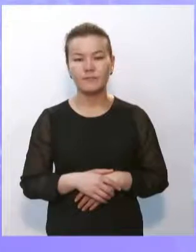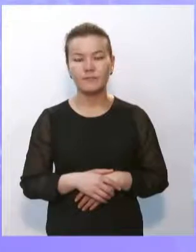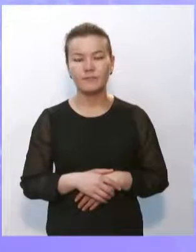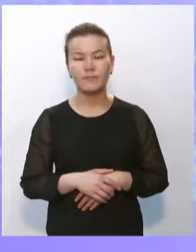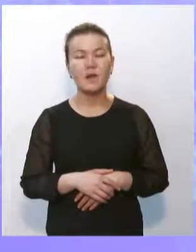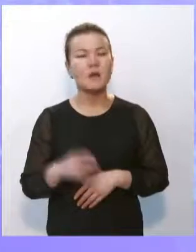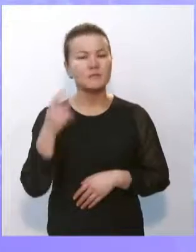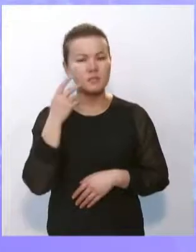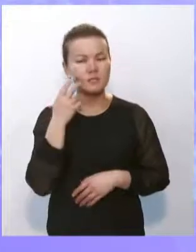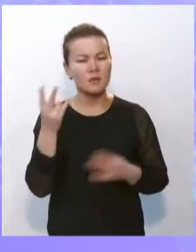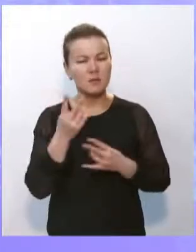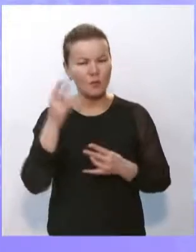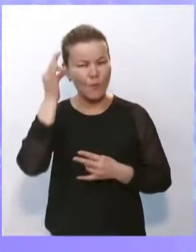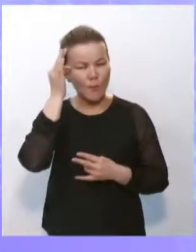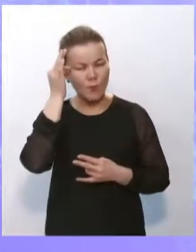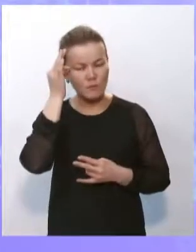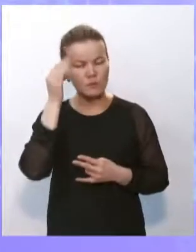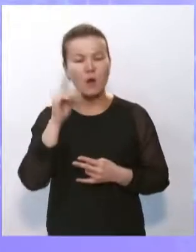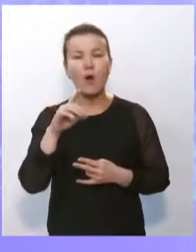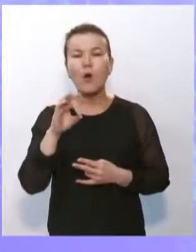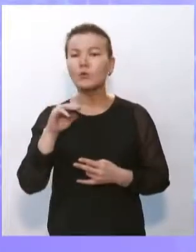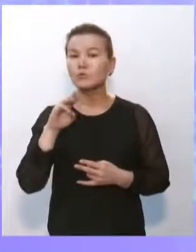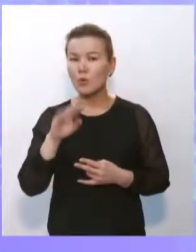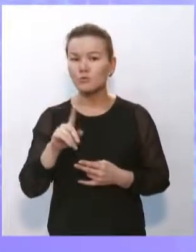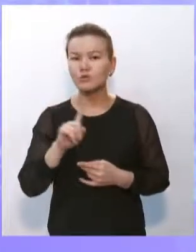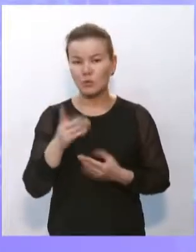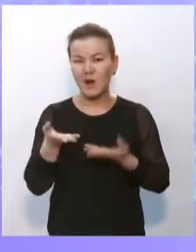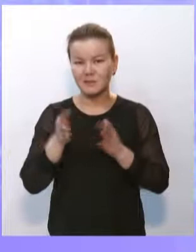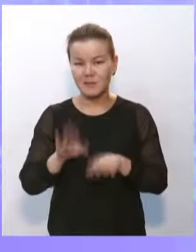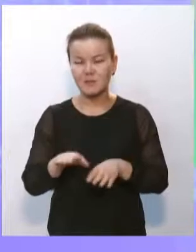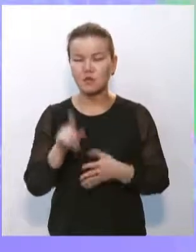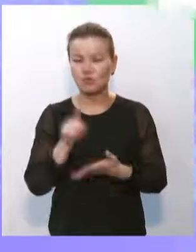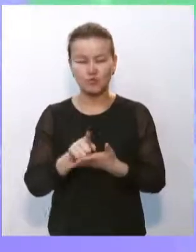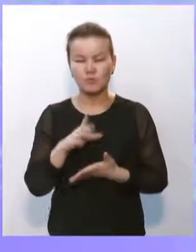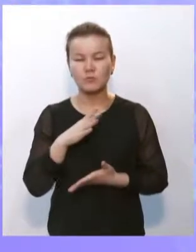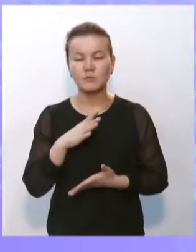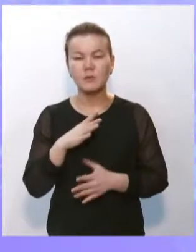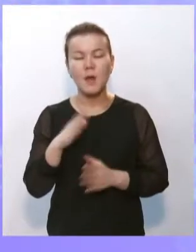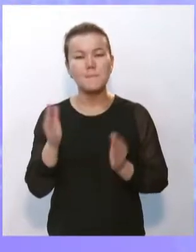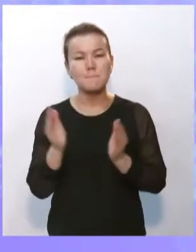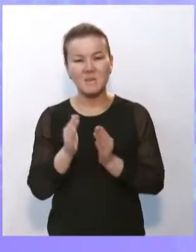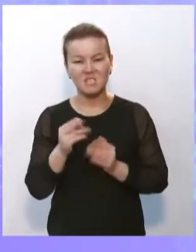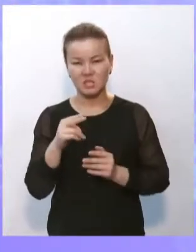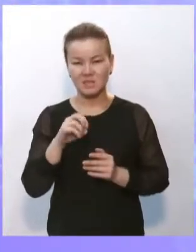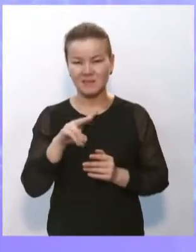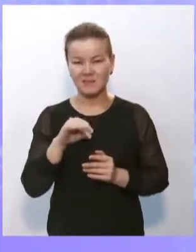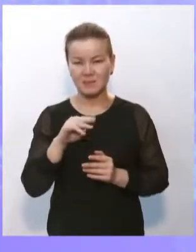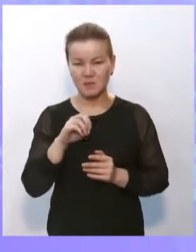всегда надо помнить о том что остаток должен быть меньше делителя